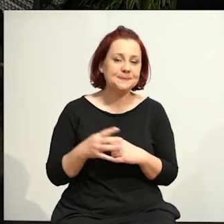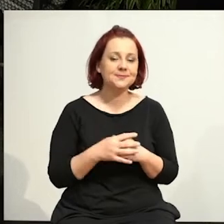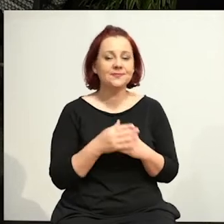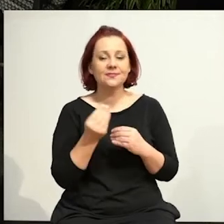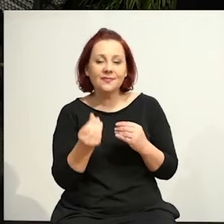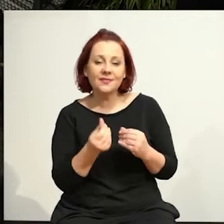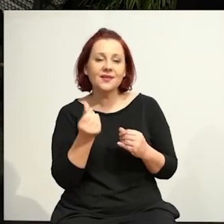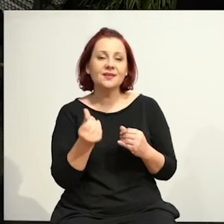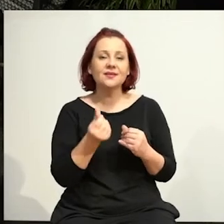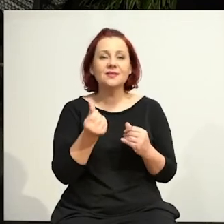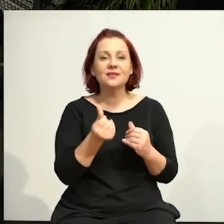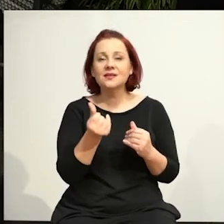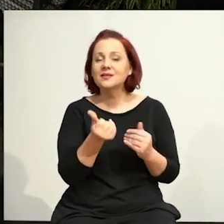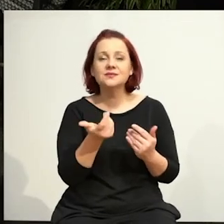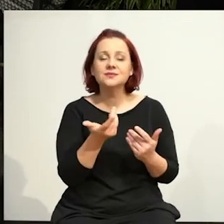można